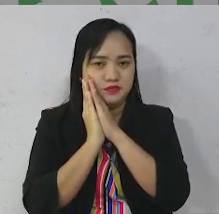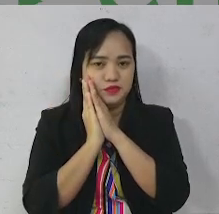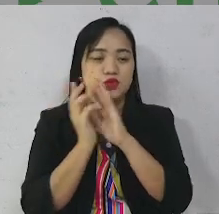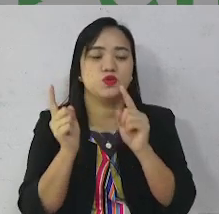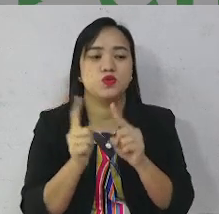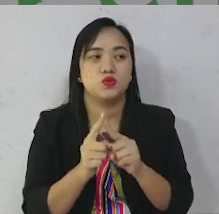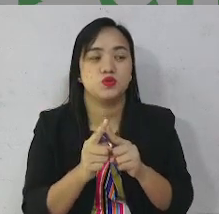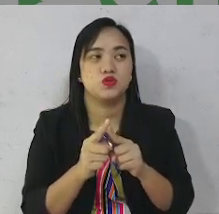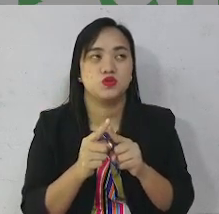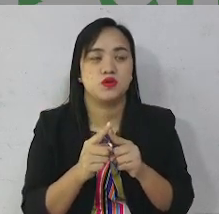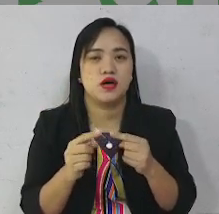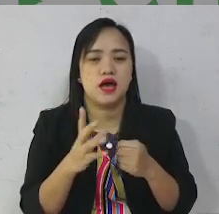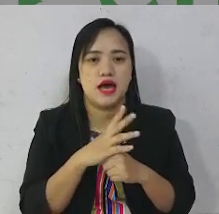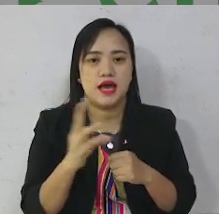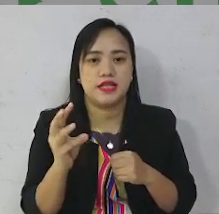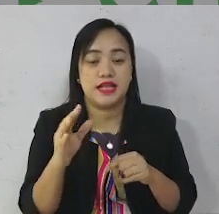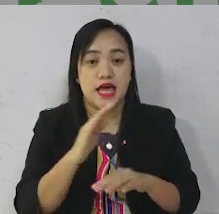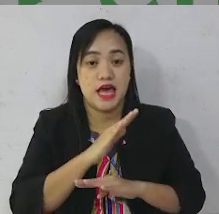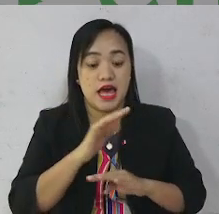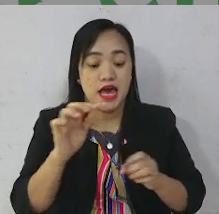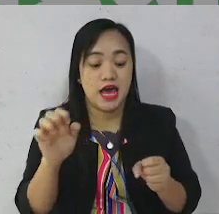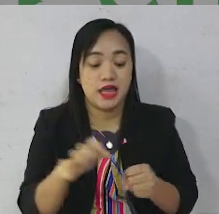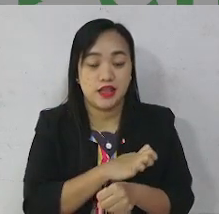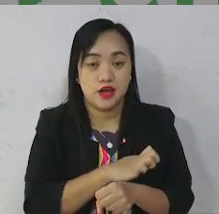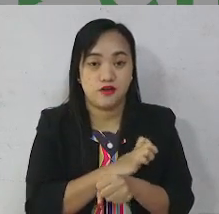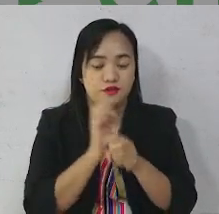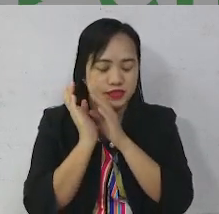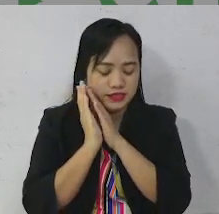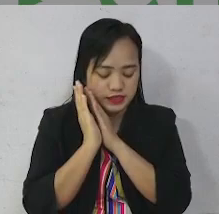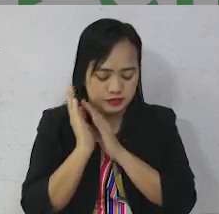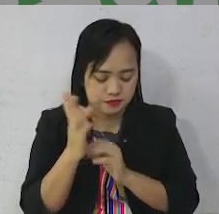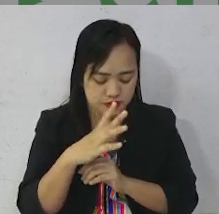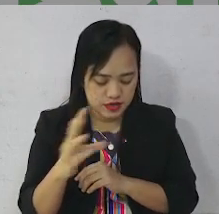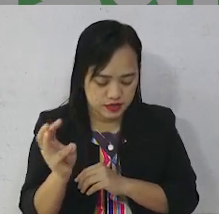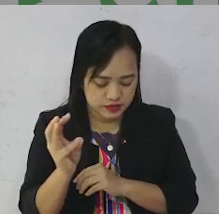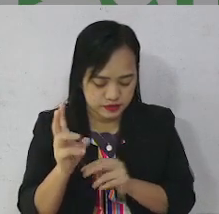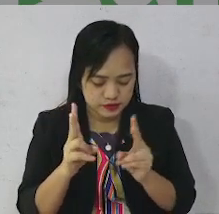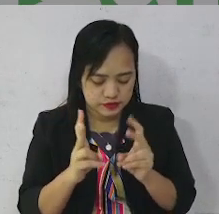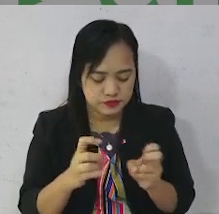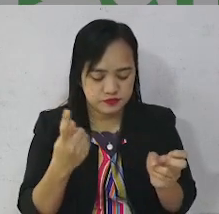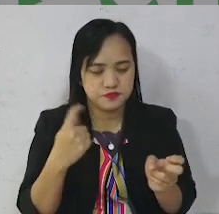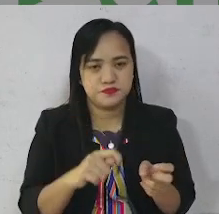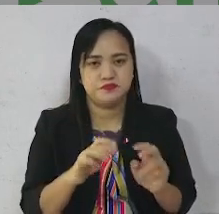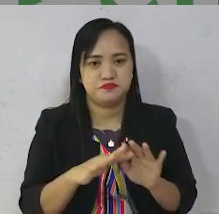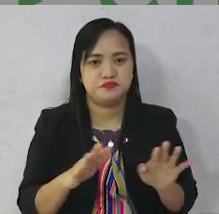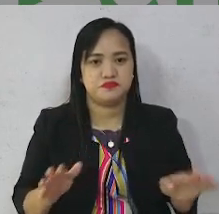Kulang talaga sa tulog at ah tapos ang bata pa lang